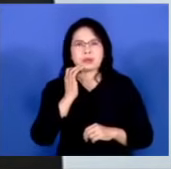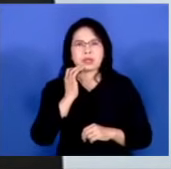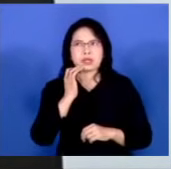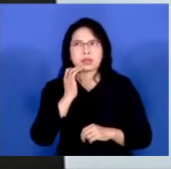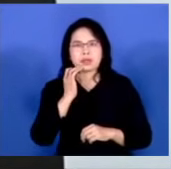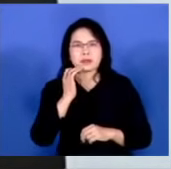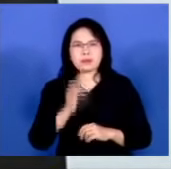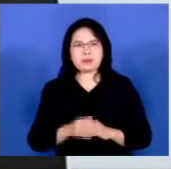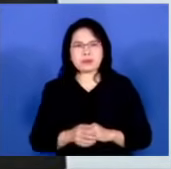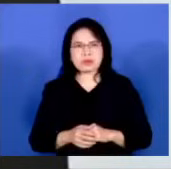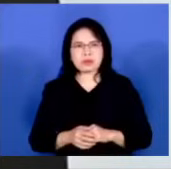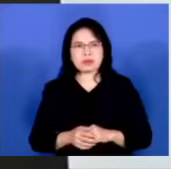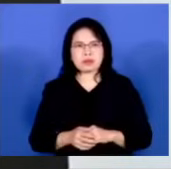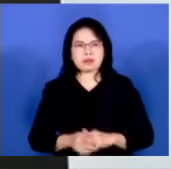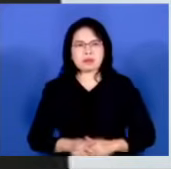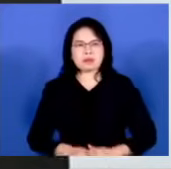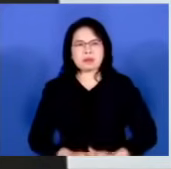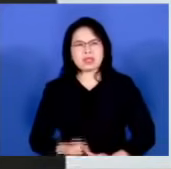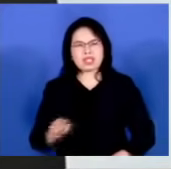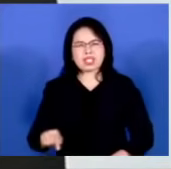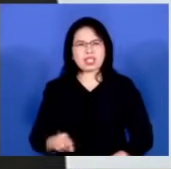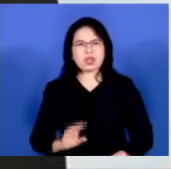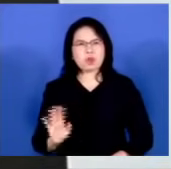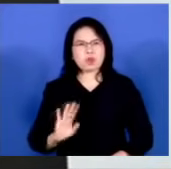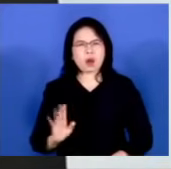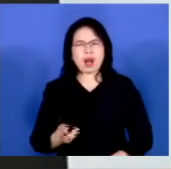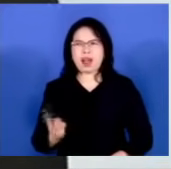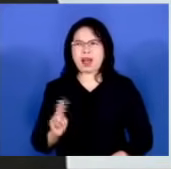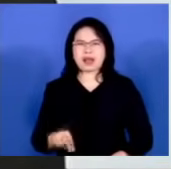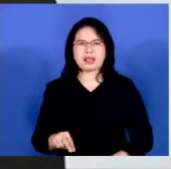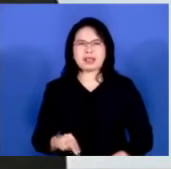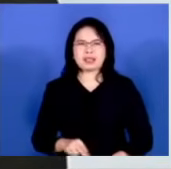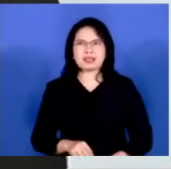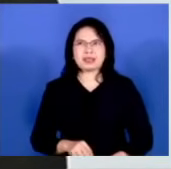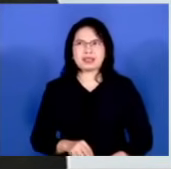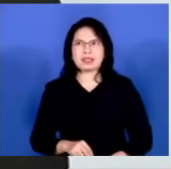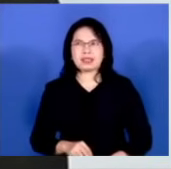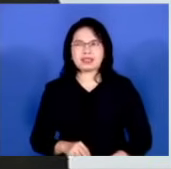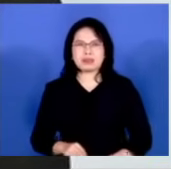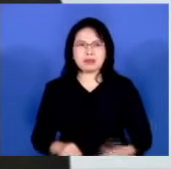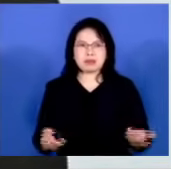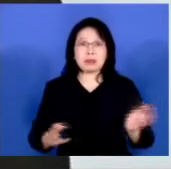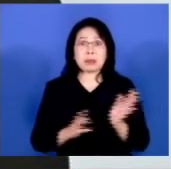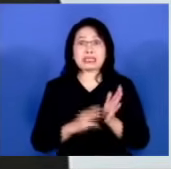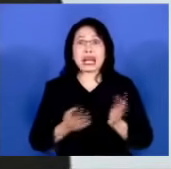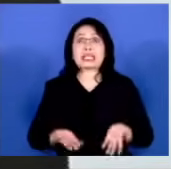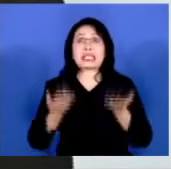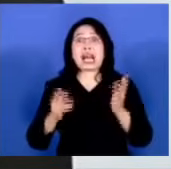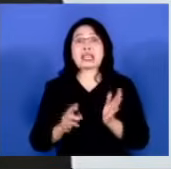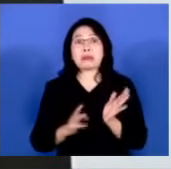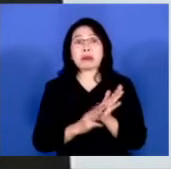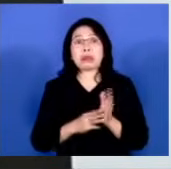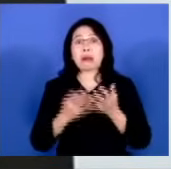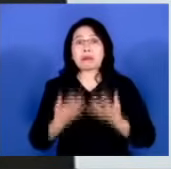mengatakan suasananya bukan lagi mendung tapi gelap di demokrasi yang gelap